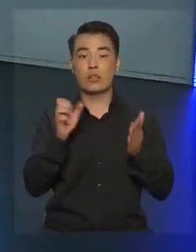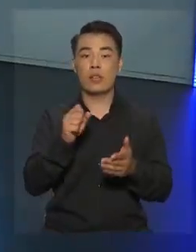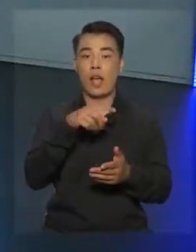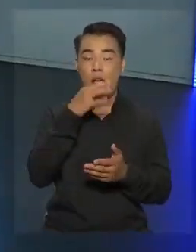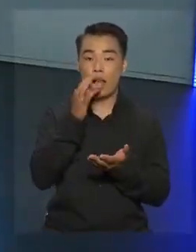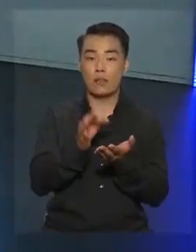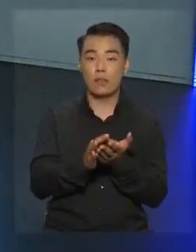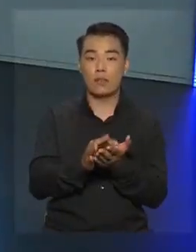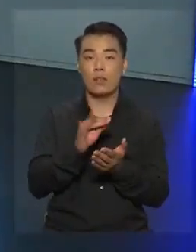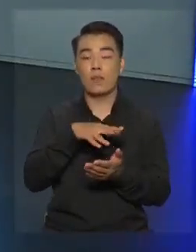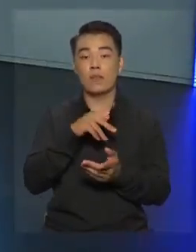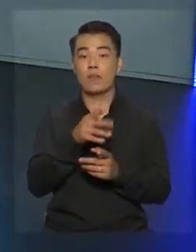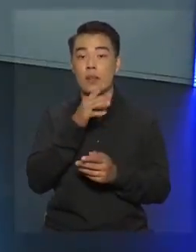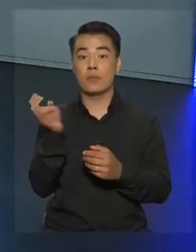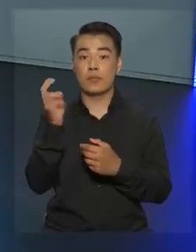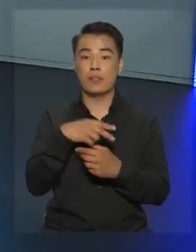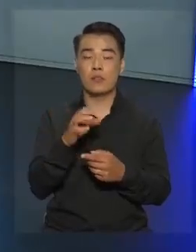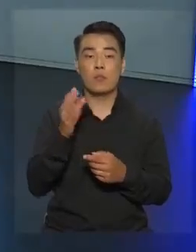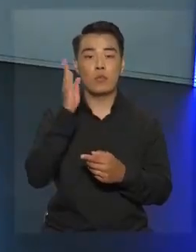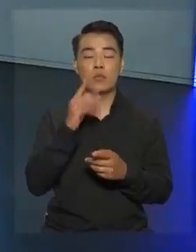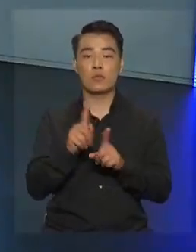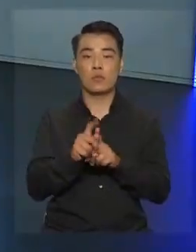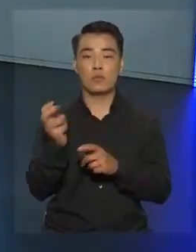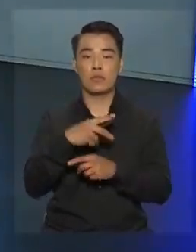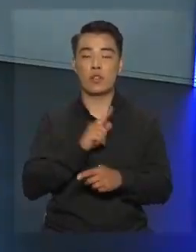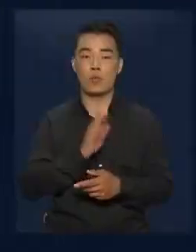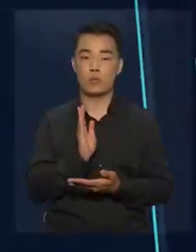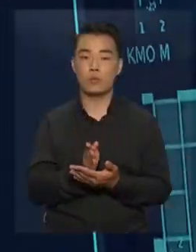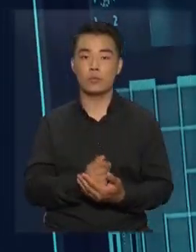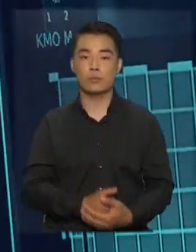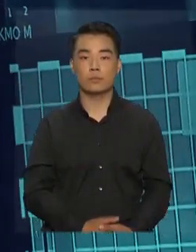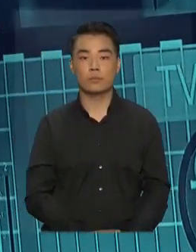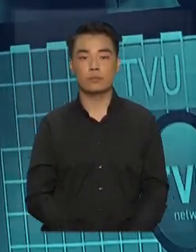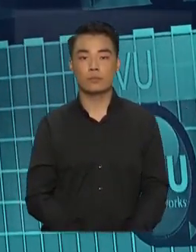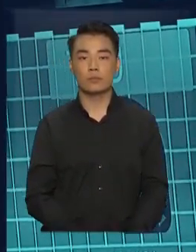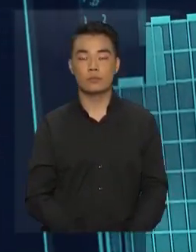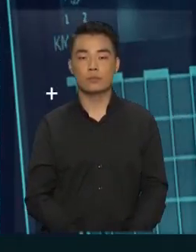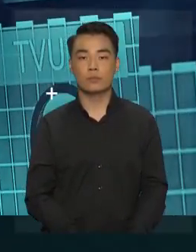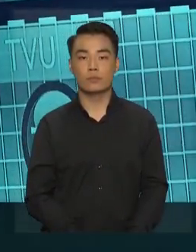за ваше время, и будем ждать вас вновь в нашей студии. Спасибо за приглашение. Спасибо.